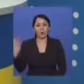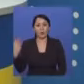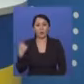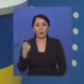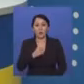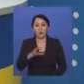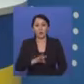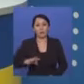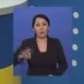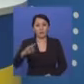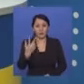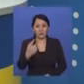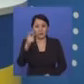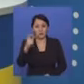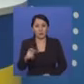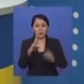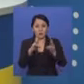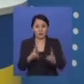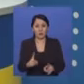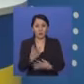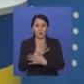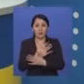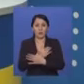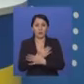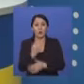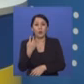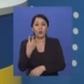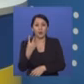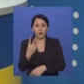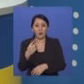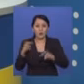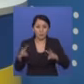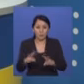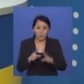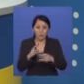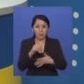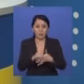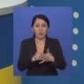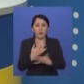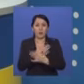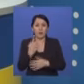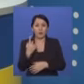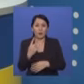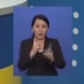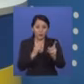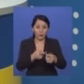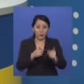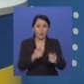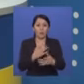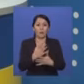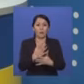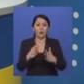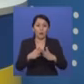Өткен аптада облыста үш адам төтенше жағдай кезінде мерт болды. Олардың екеуі қызыл жалын салдарынан көз жұмса, біреуі балық аулап жүріп,